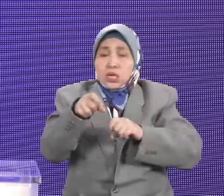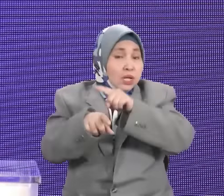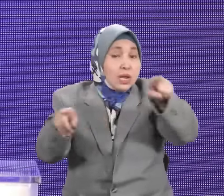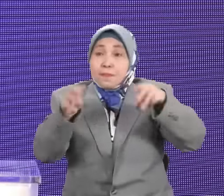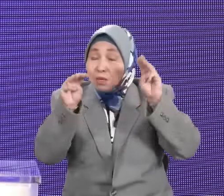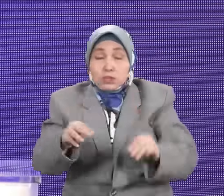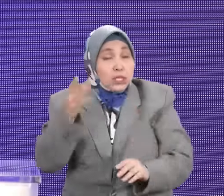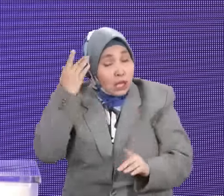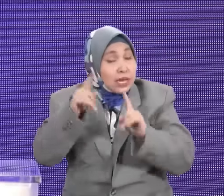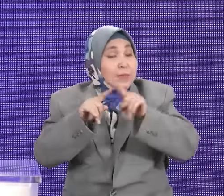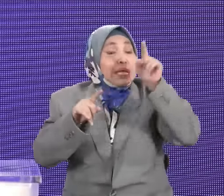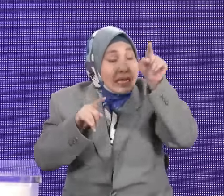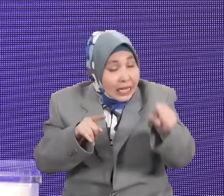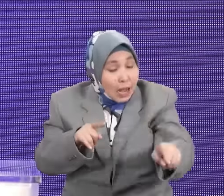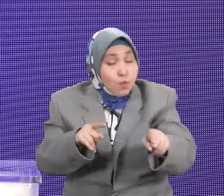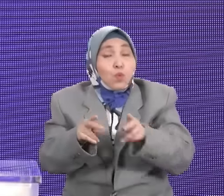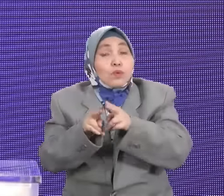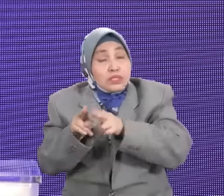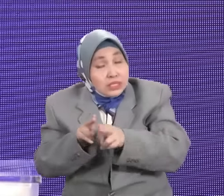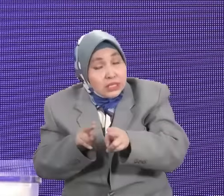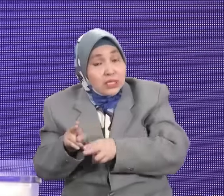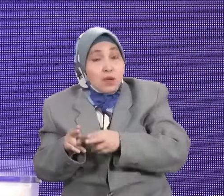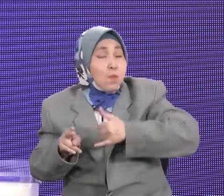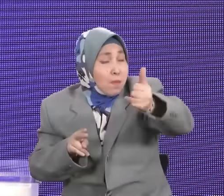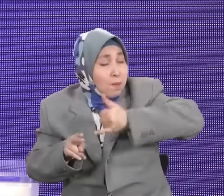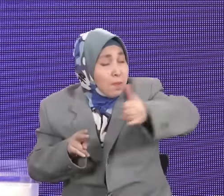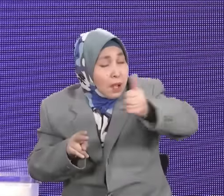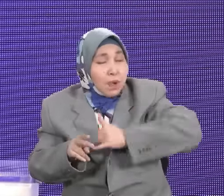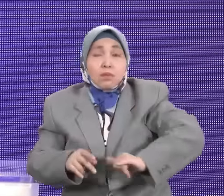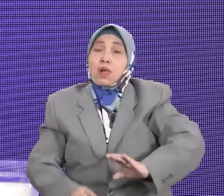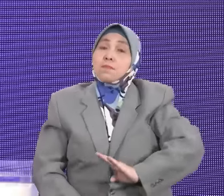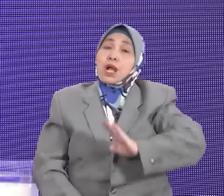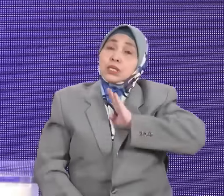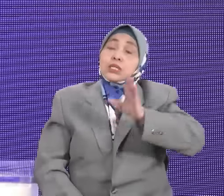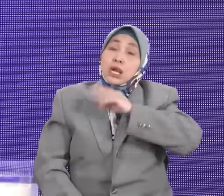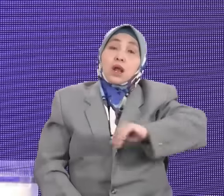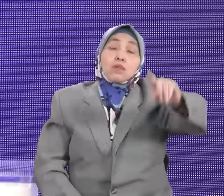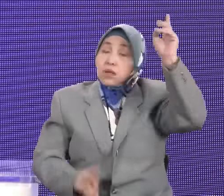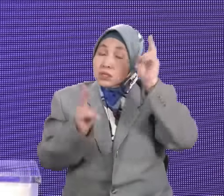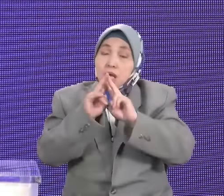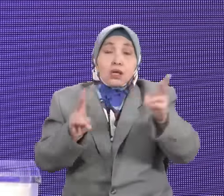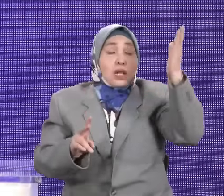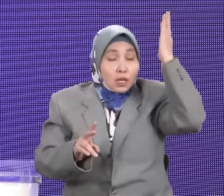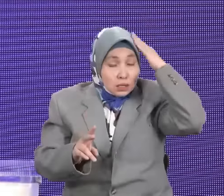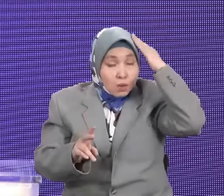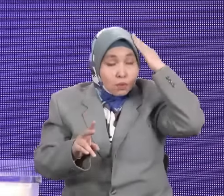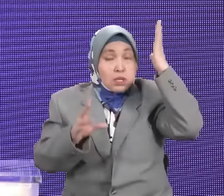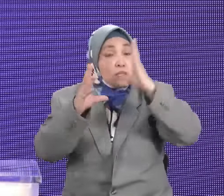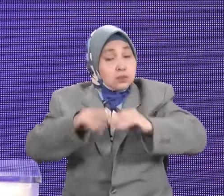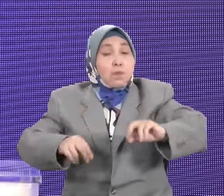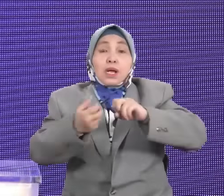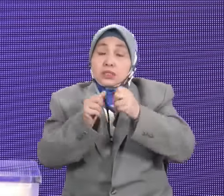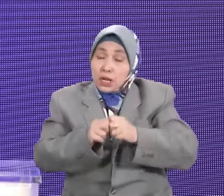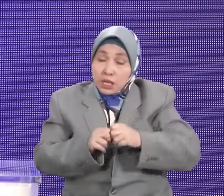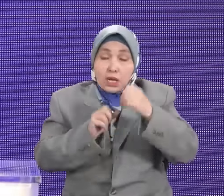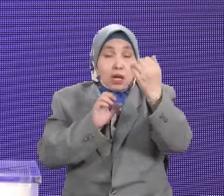kamu berusaha Khairan walaupun sedikit Allah akan Allah amak bangga dan Allah amat mengetahui masalah yang